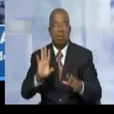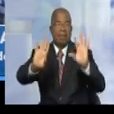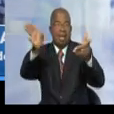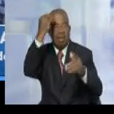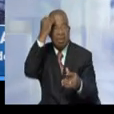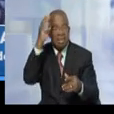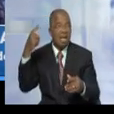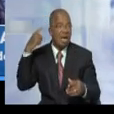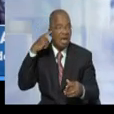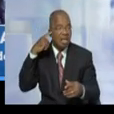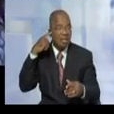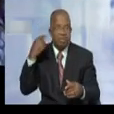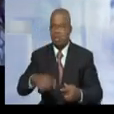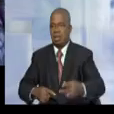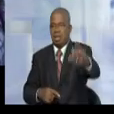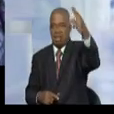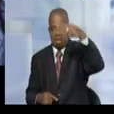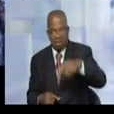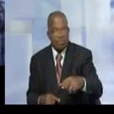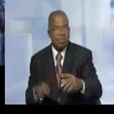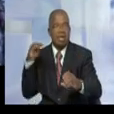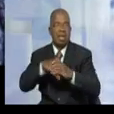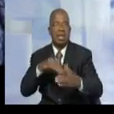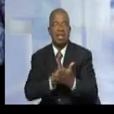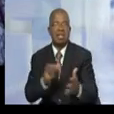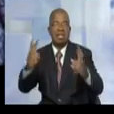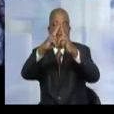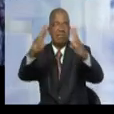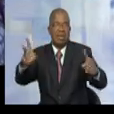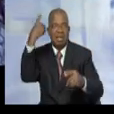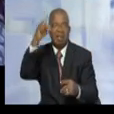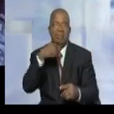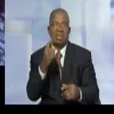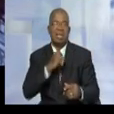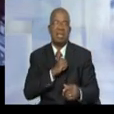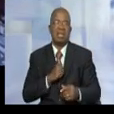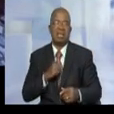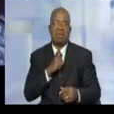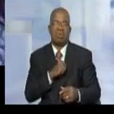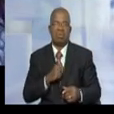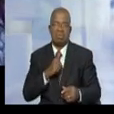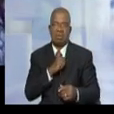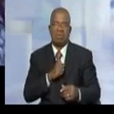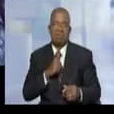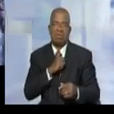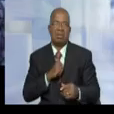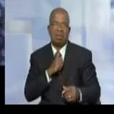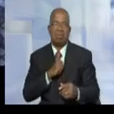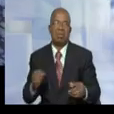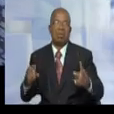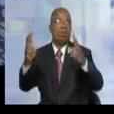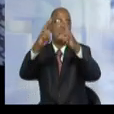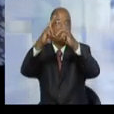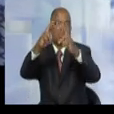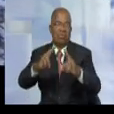ces deux villages et nous avons aussi apporté notre réconfort aux blessés parce qu'il faut